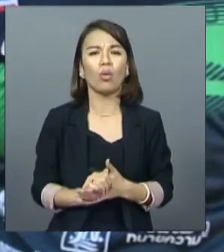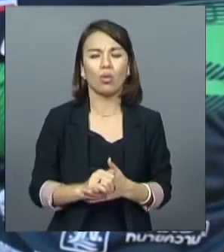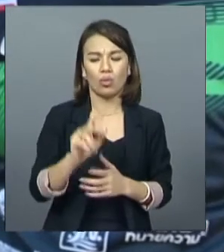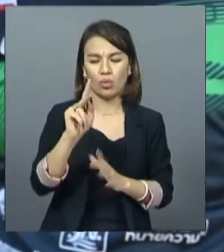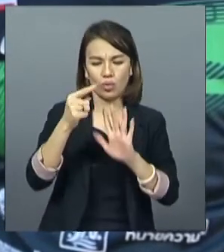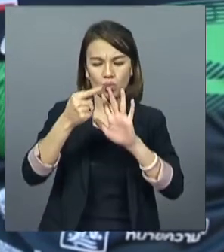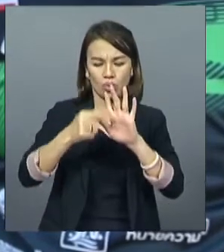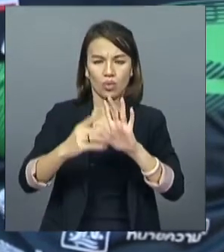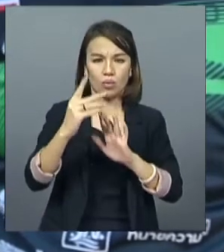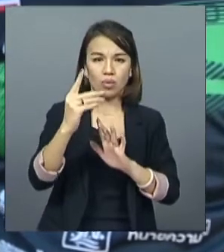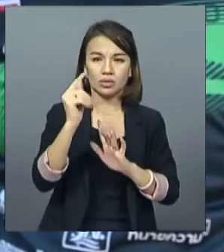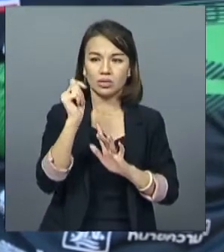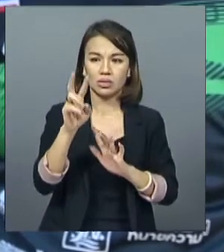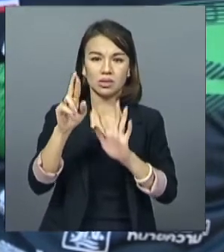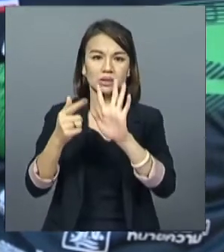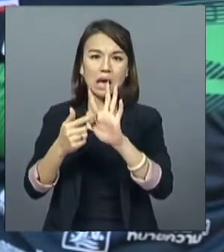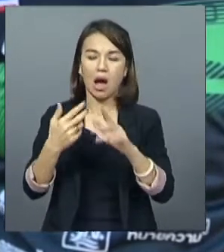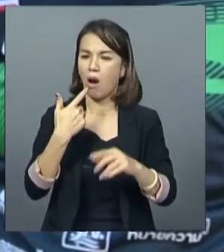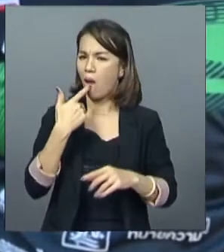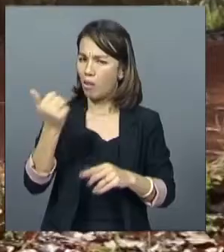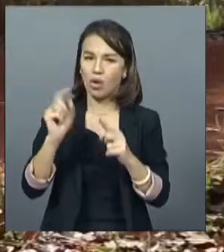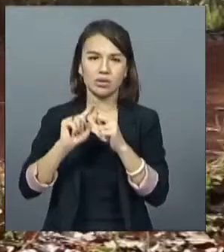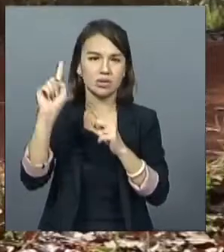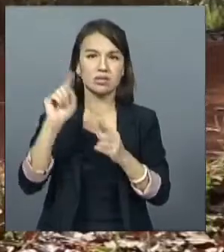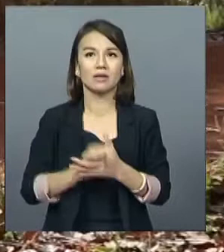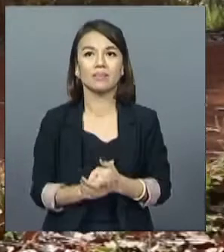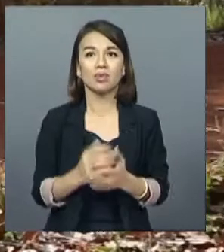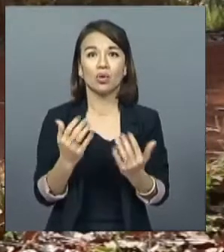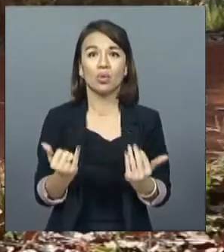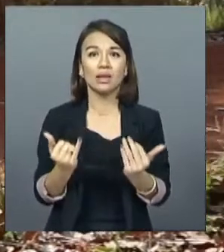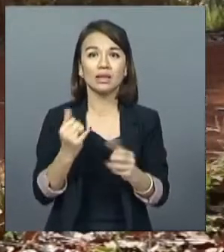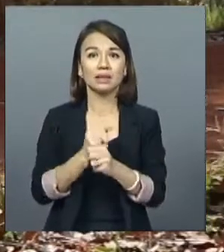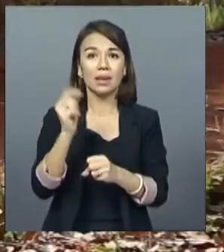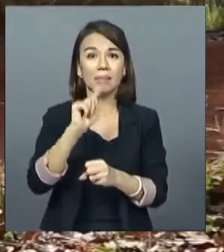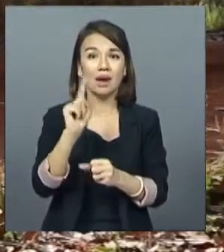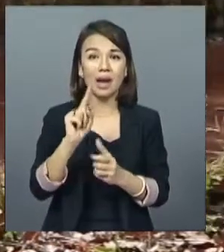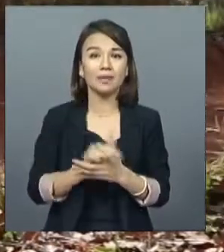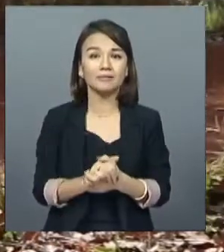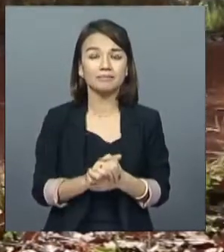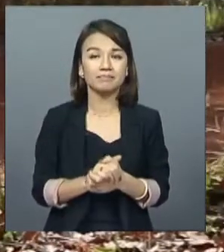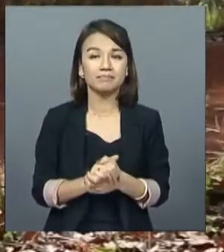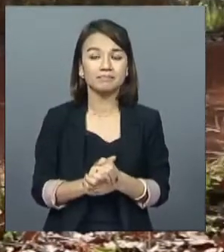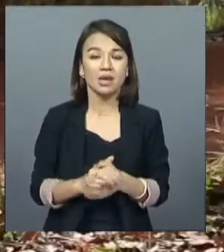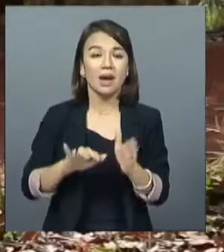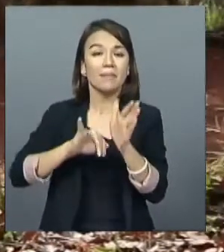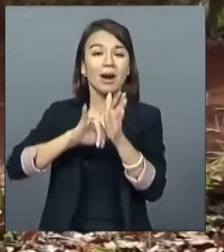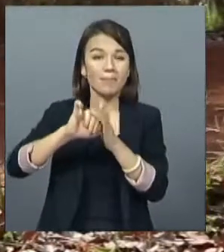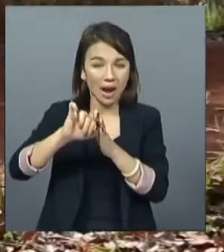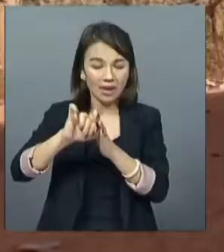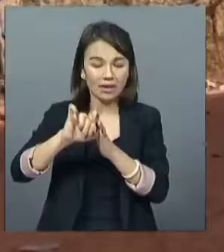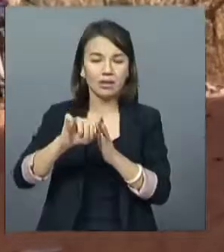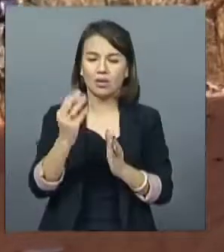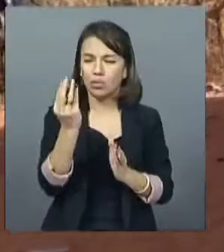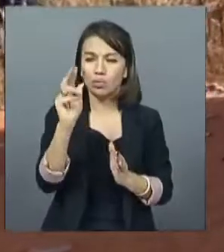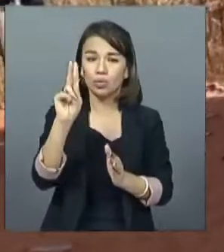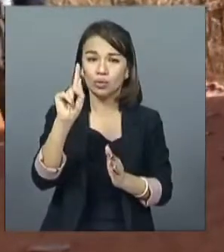ทยหรือว่าอันดับต้นๆนะครับแล้วก็สิ่งที่ได้มาร่วมในวันนี้สิ่งหนึ่งที่เราได้จากนั้นก็คือนอกจากผ้าไหมแล้วก็พุทราแล้วสิ่งเราได้ก็คือบ้